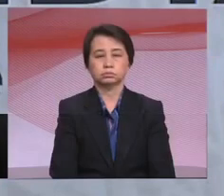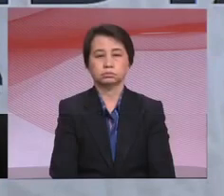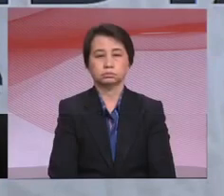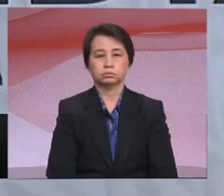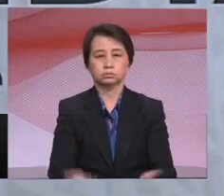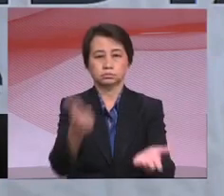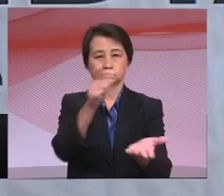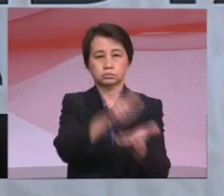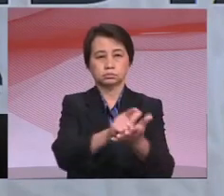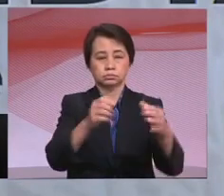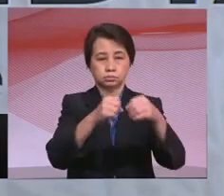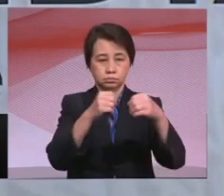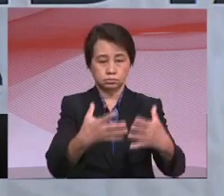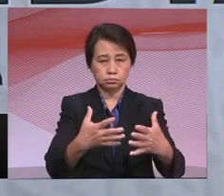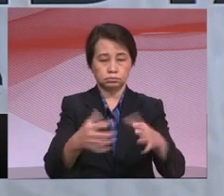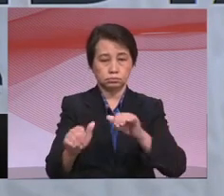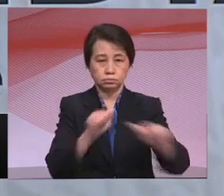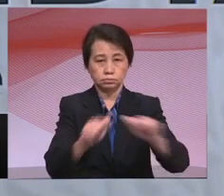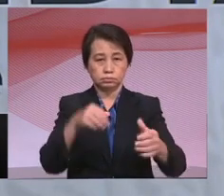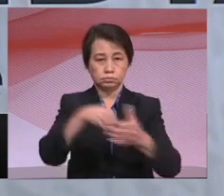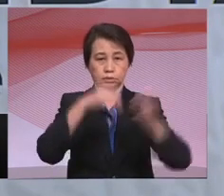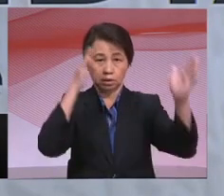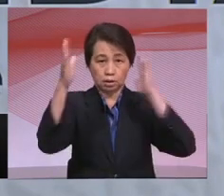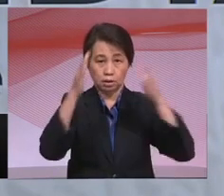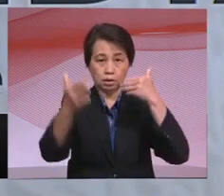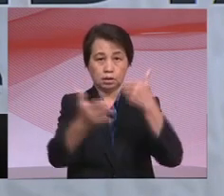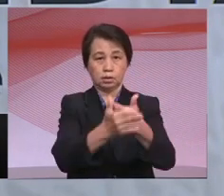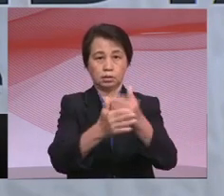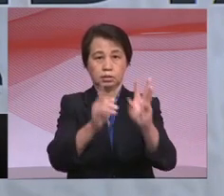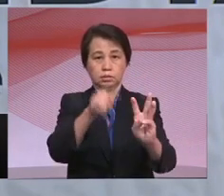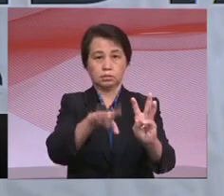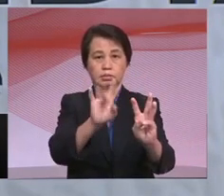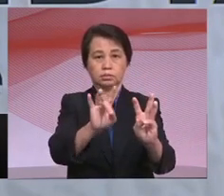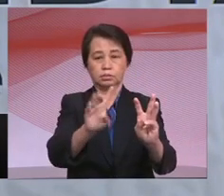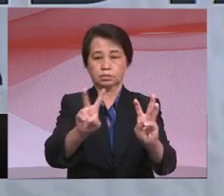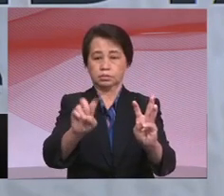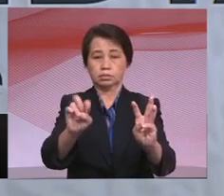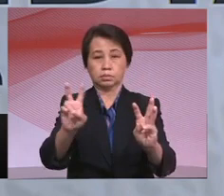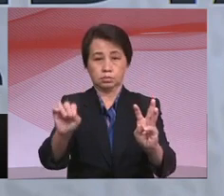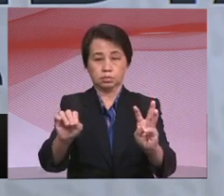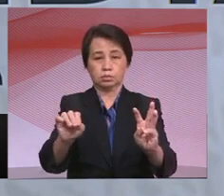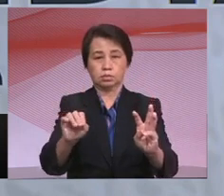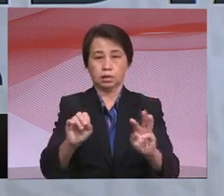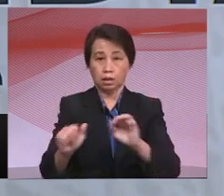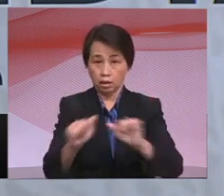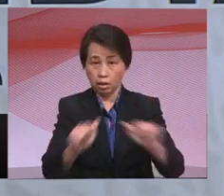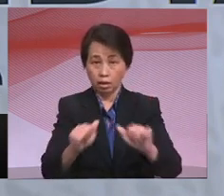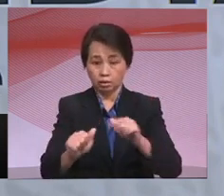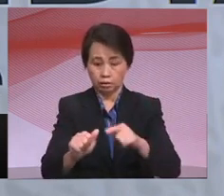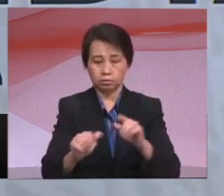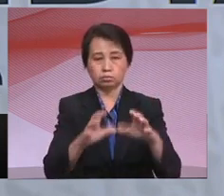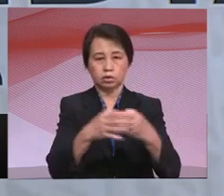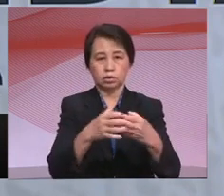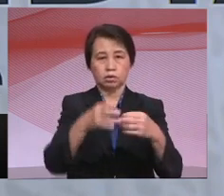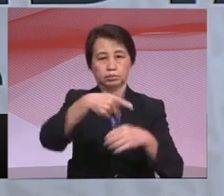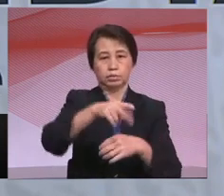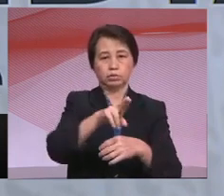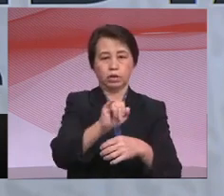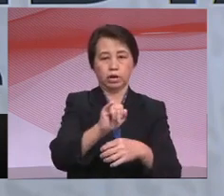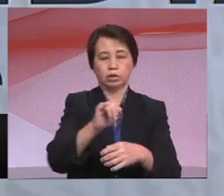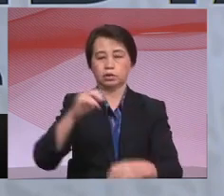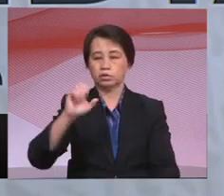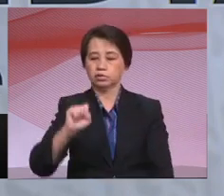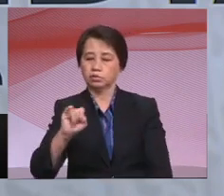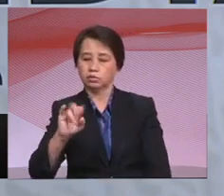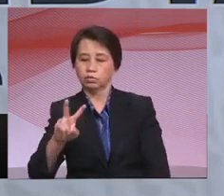kluster COVID-19 yang aktif di Malaysia sehingga 6 Ogos 2020 iaitu kluster PUI Siva Gangga